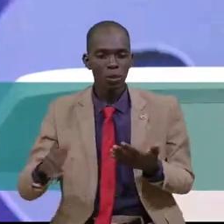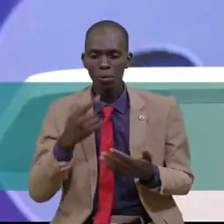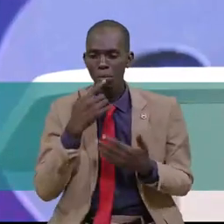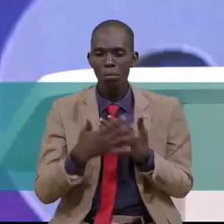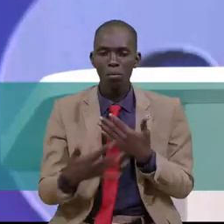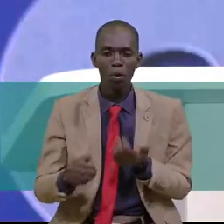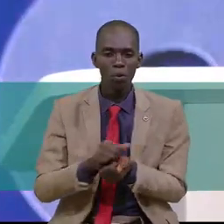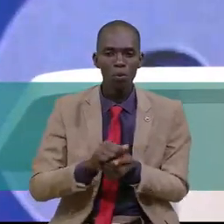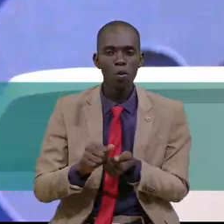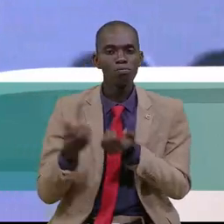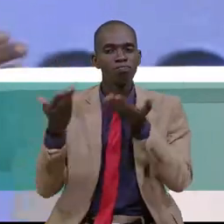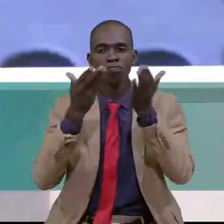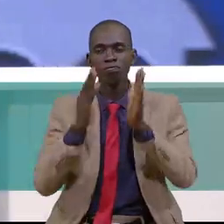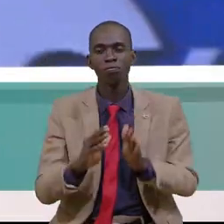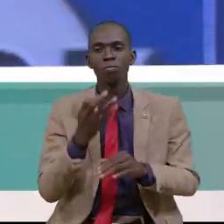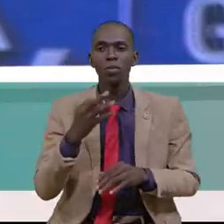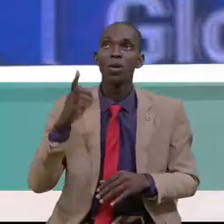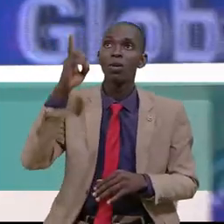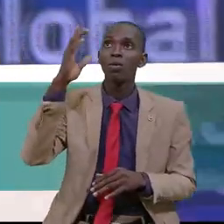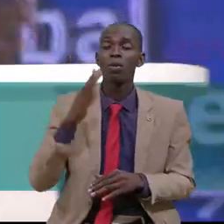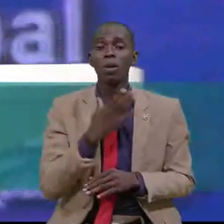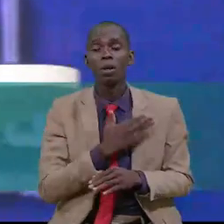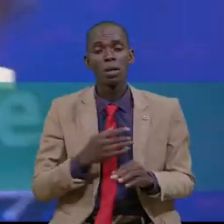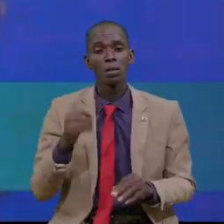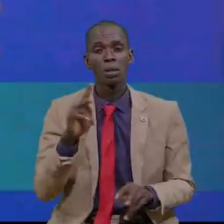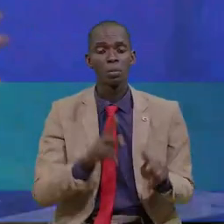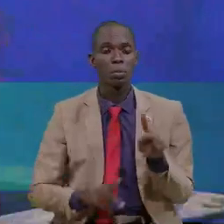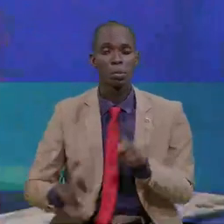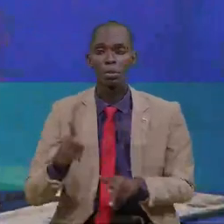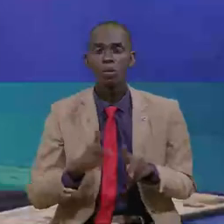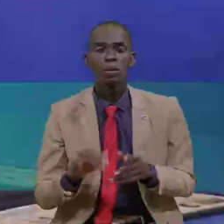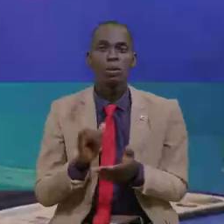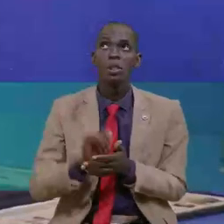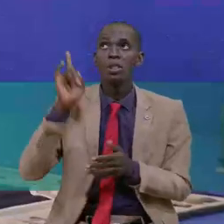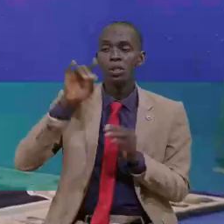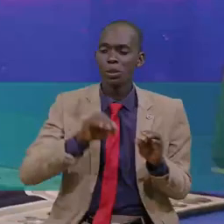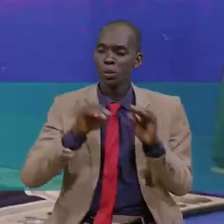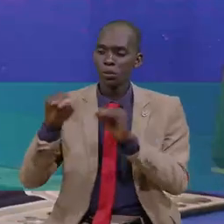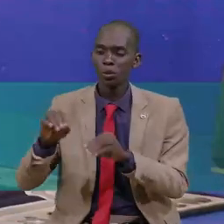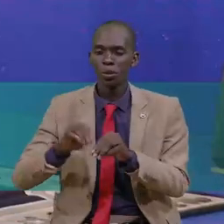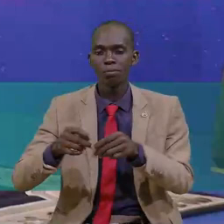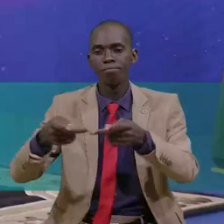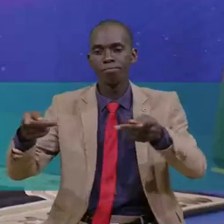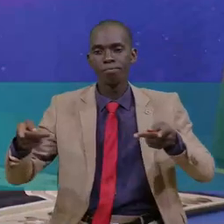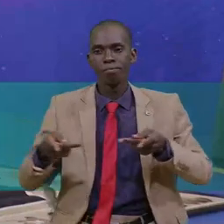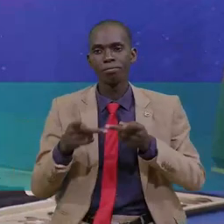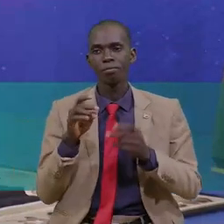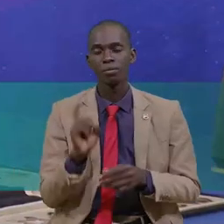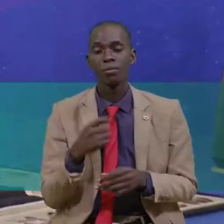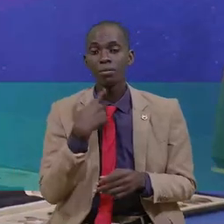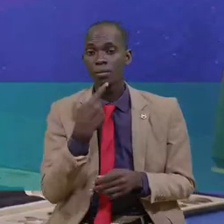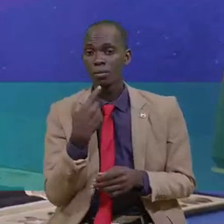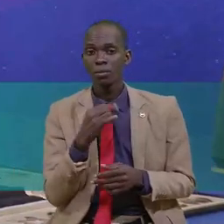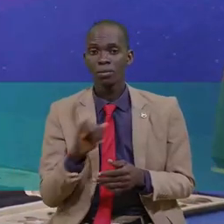lavés, purifiés par le sang, ces serviteurs de Dieu sont ceux-là qu'il place en position et il dit, oh, va